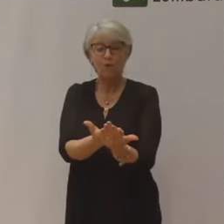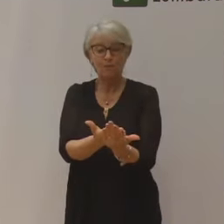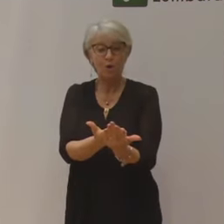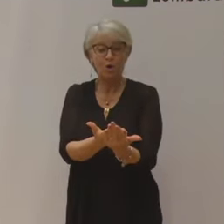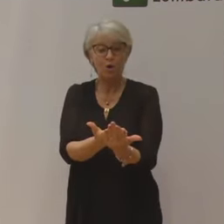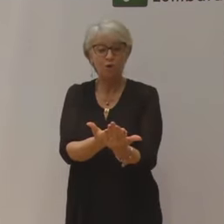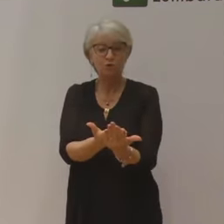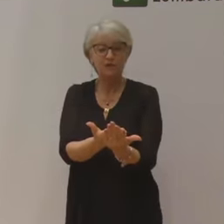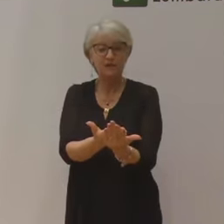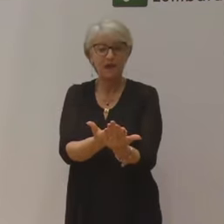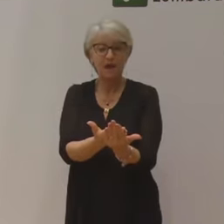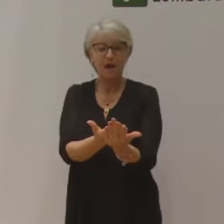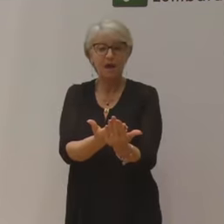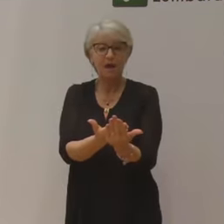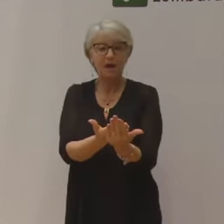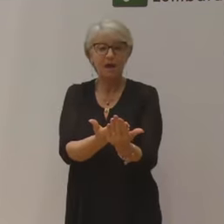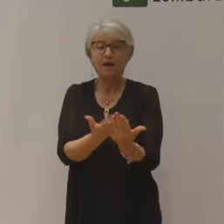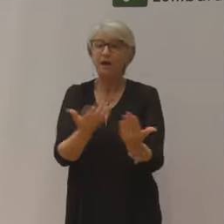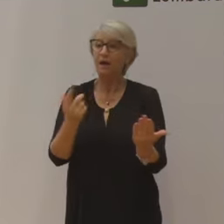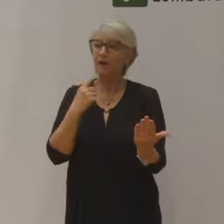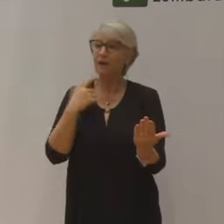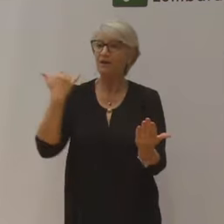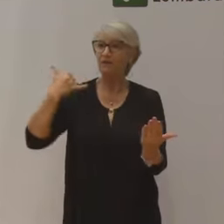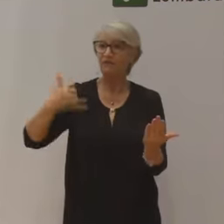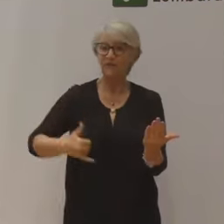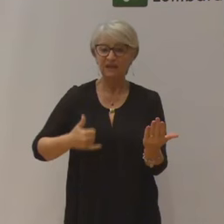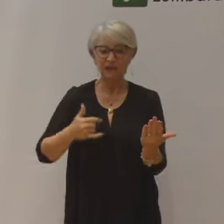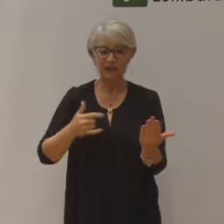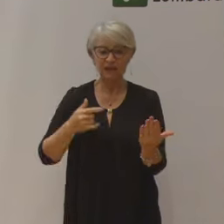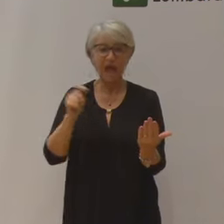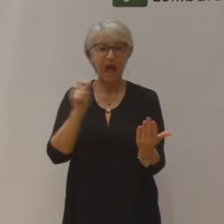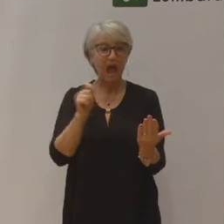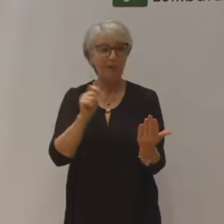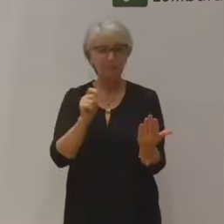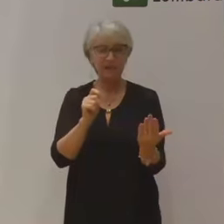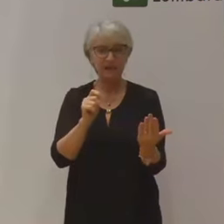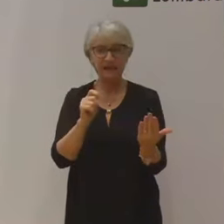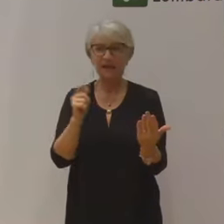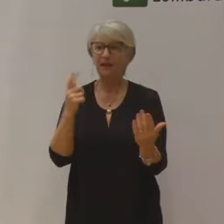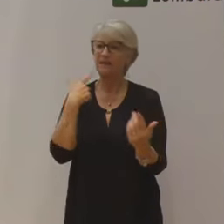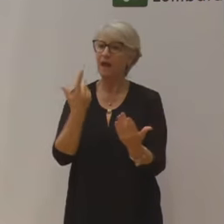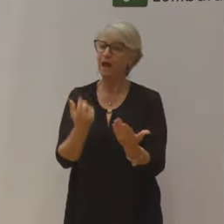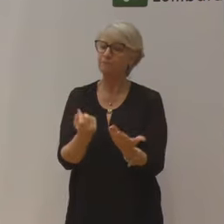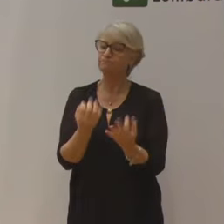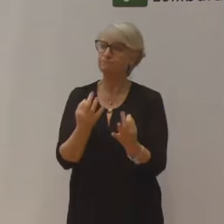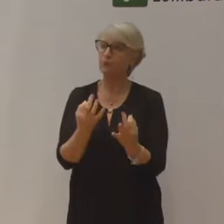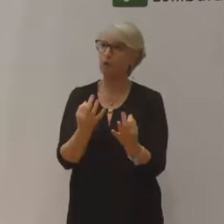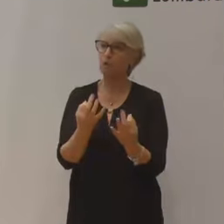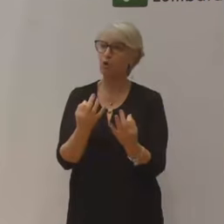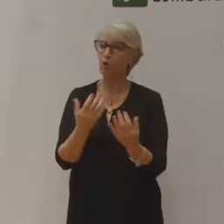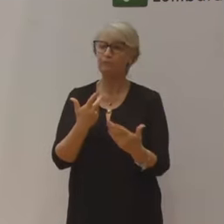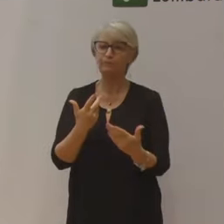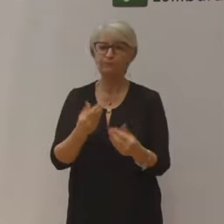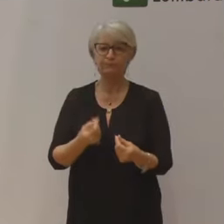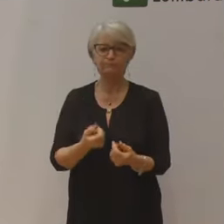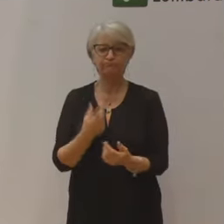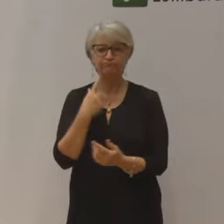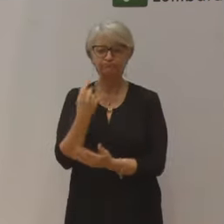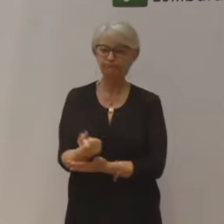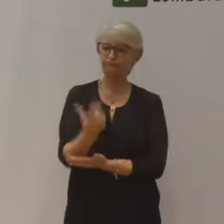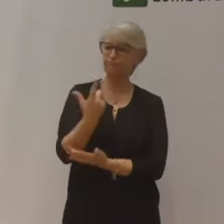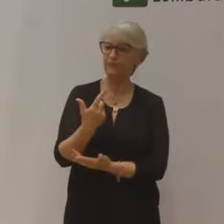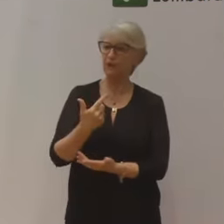la presentazione della proposta in parola è avvenuta alla fine dello scorso mese di aprile, ponendo in evidenza i propri principi e finalità che vogliono